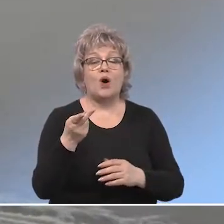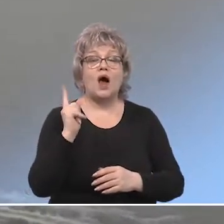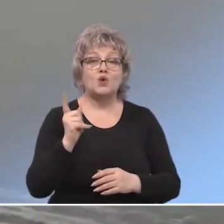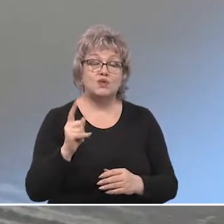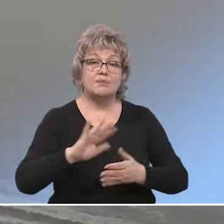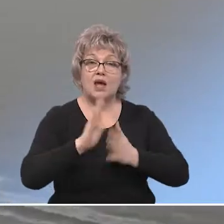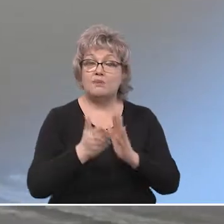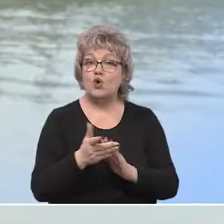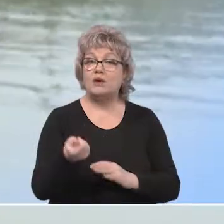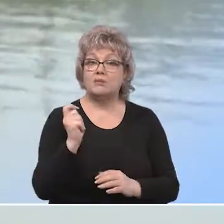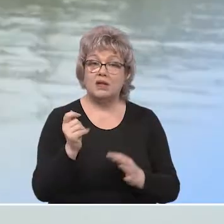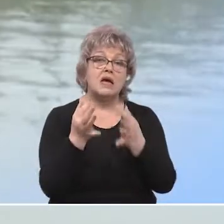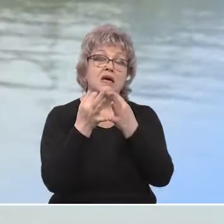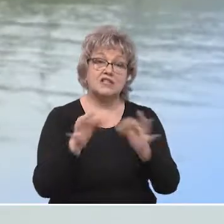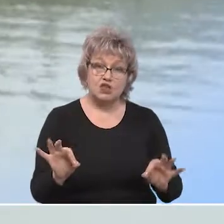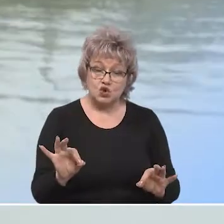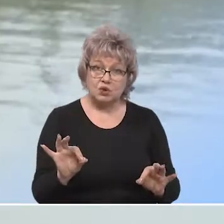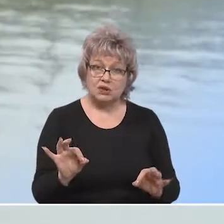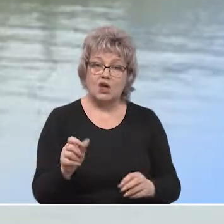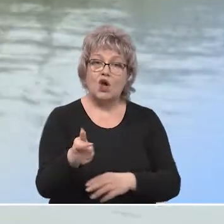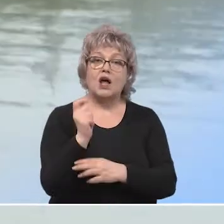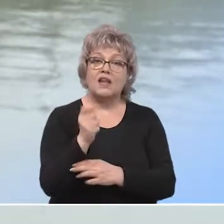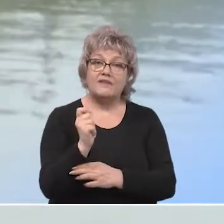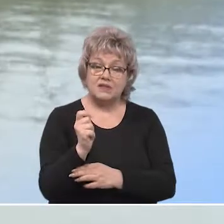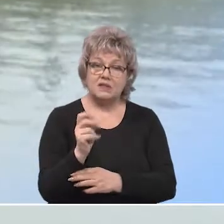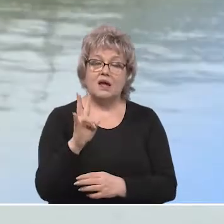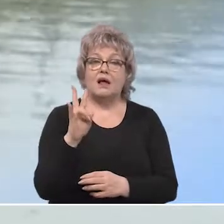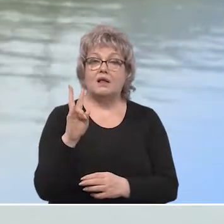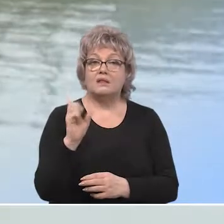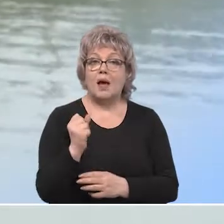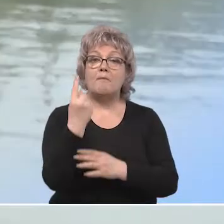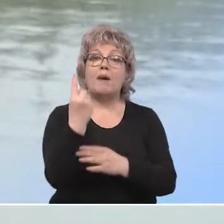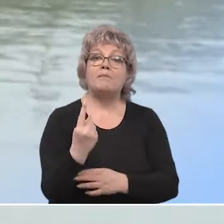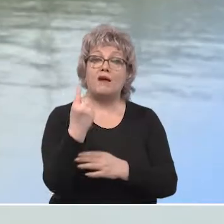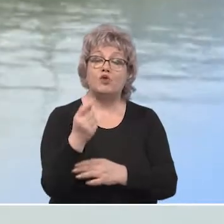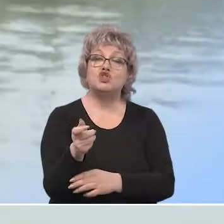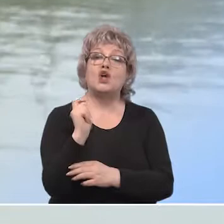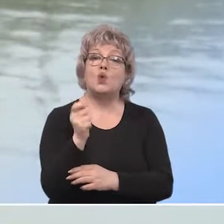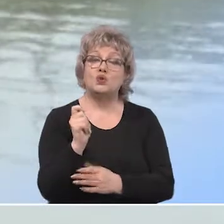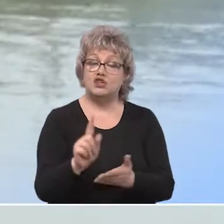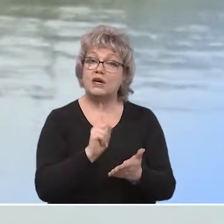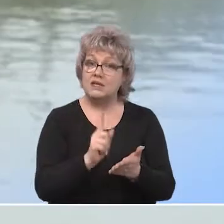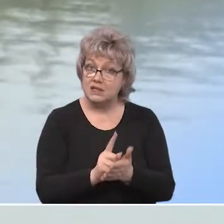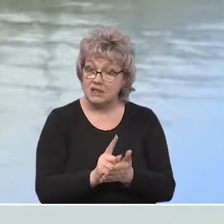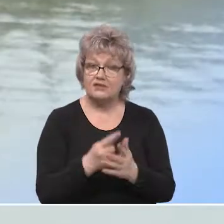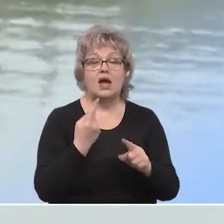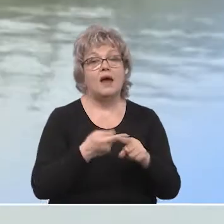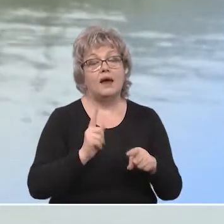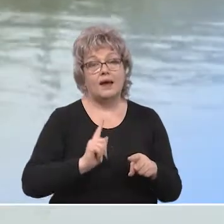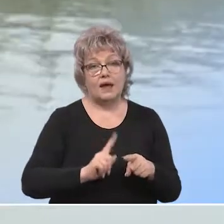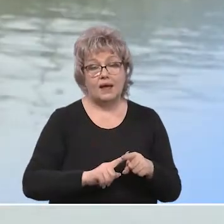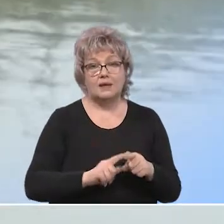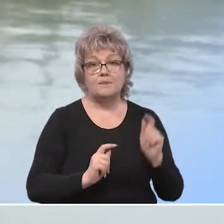и объемам рыбалки. Разрешенное орудие лова это поплавочная удочка, естественно,